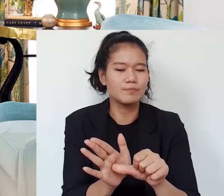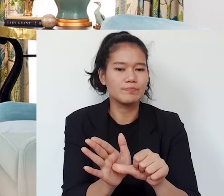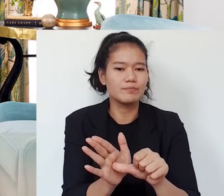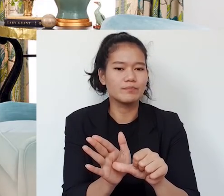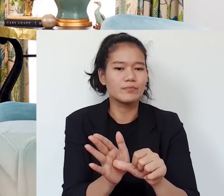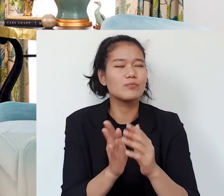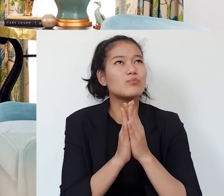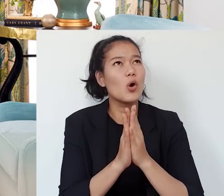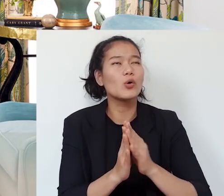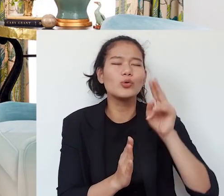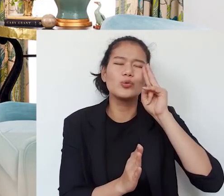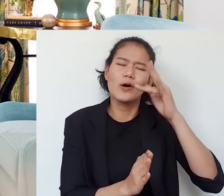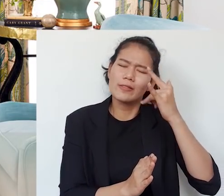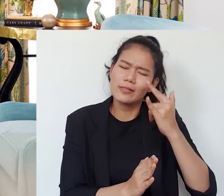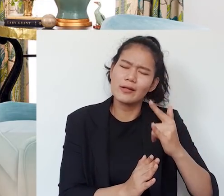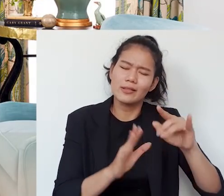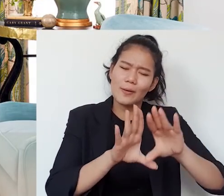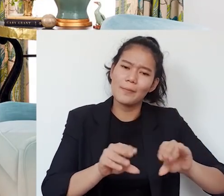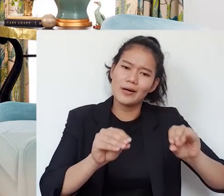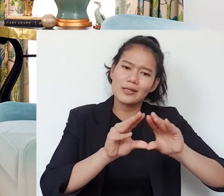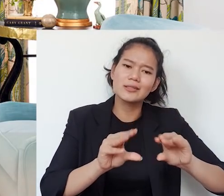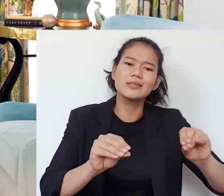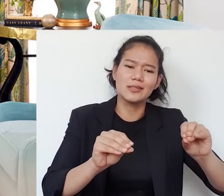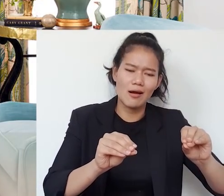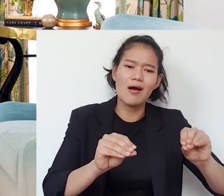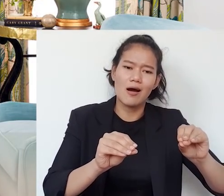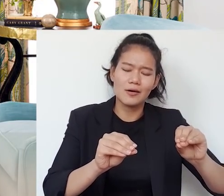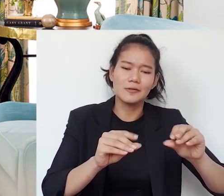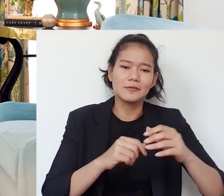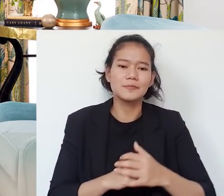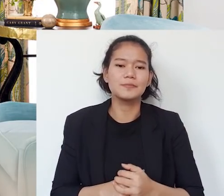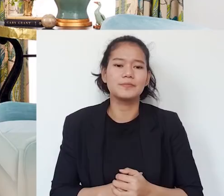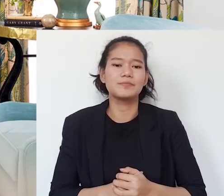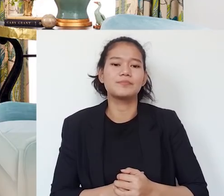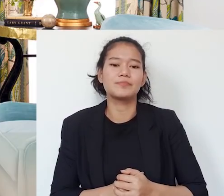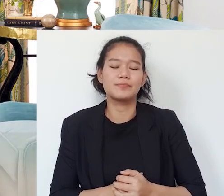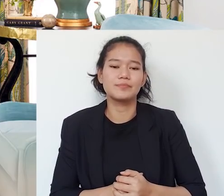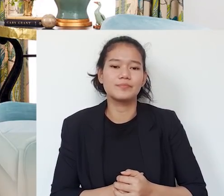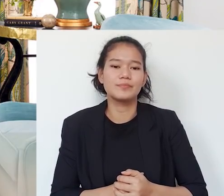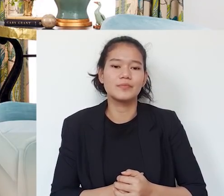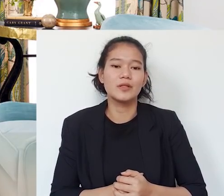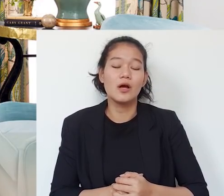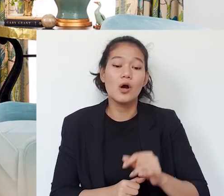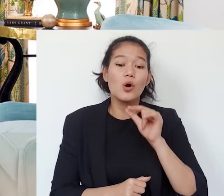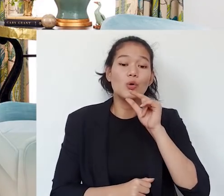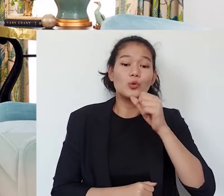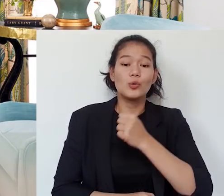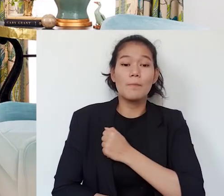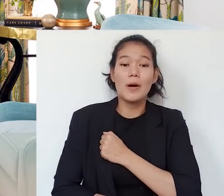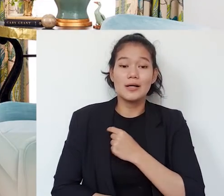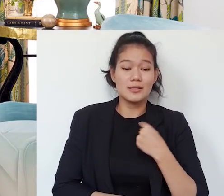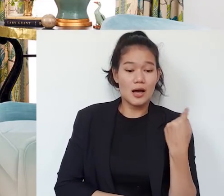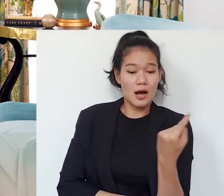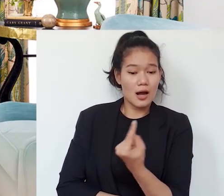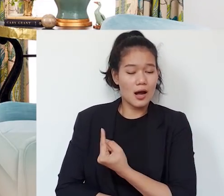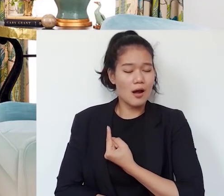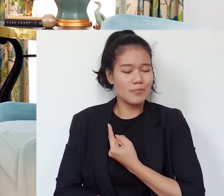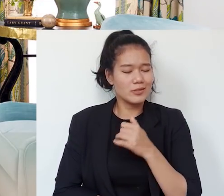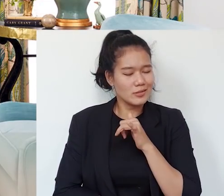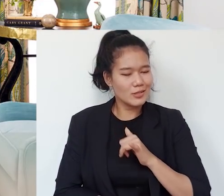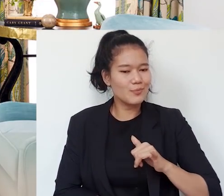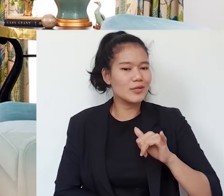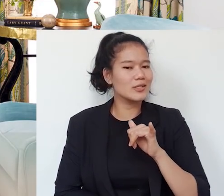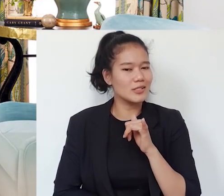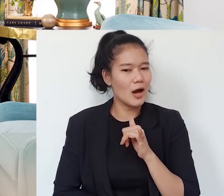mereka. Teruslah ya Tuhan bekerja di dalam dan di atas segala sesuatu. Juga bagi bangsa kami